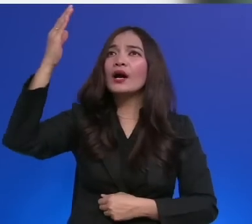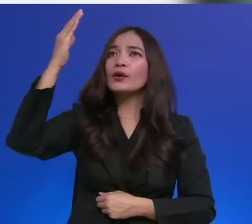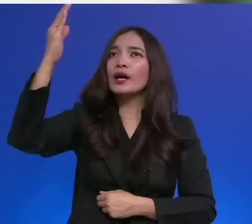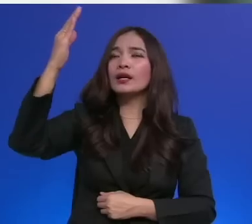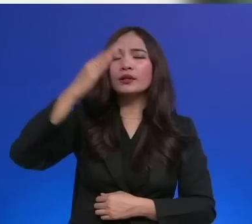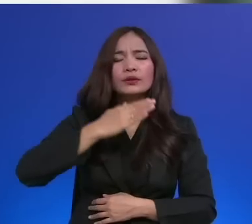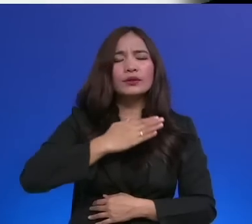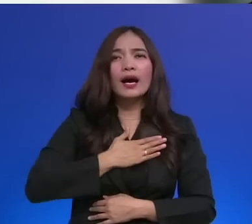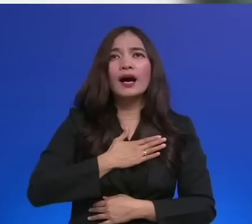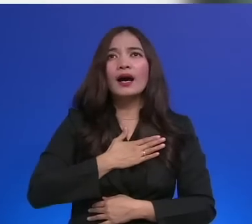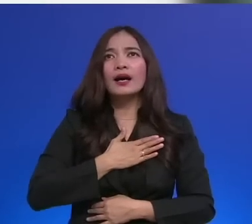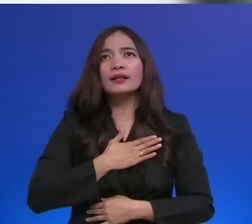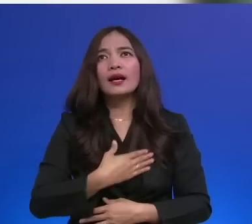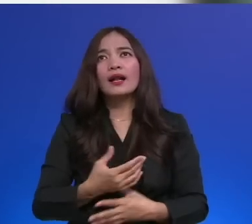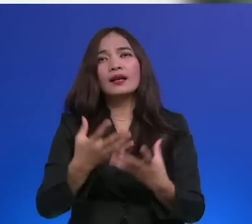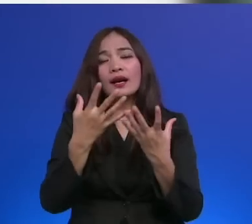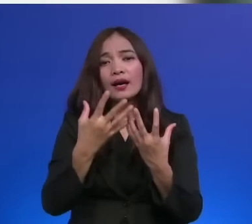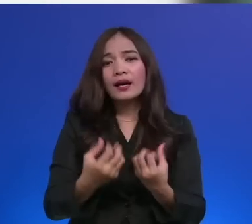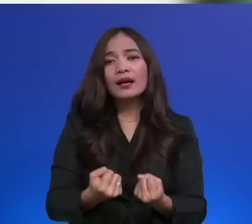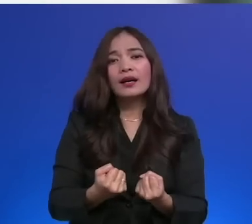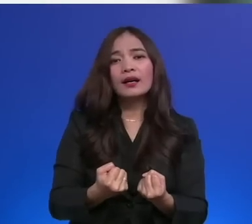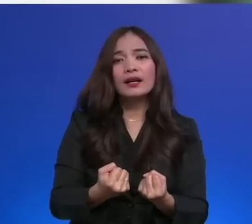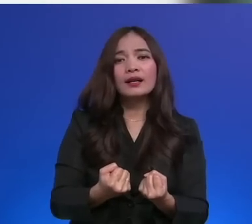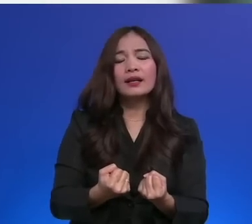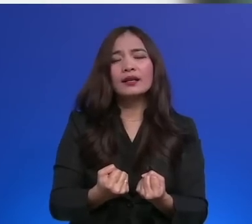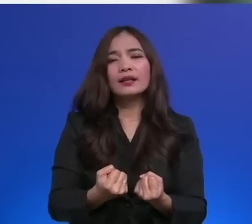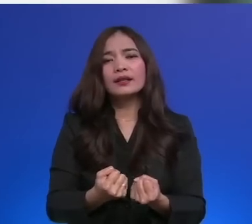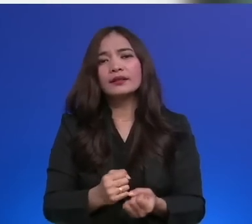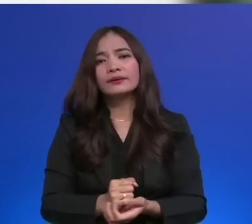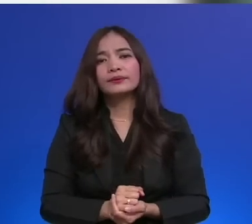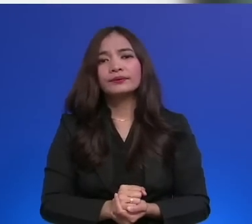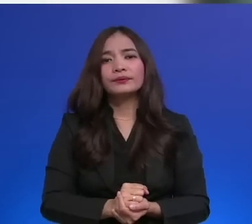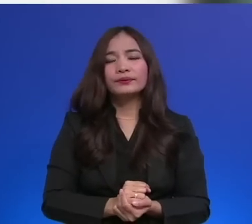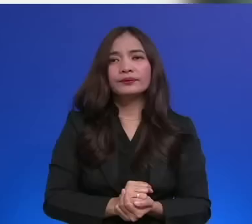kau yang ku andalkan.